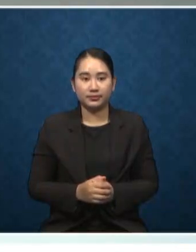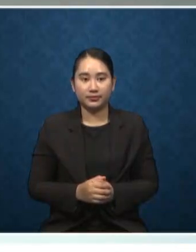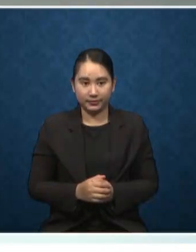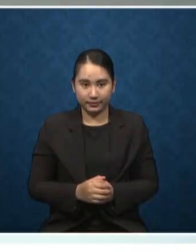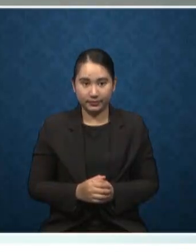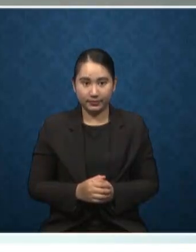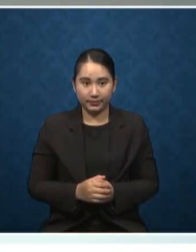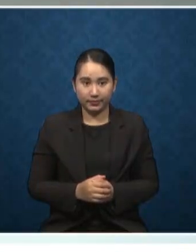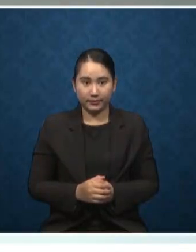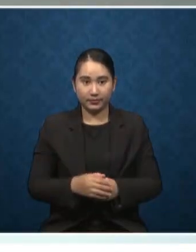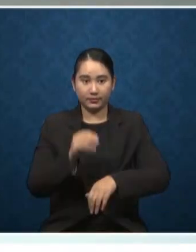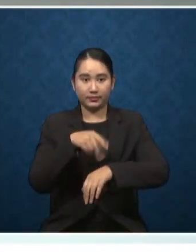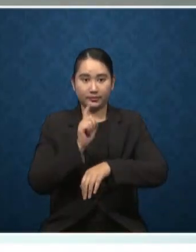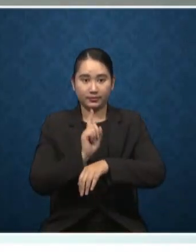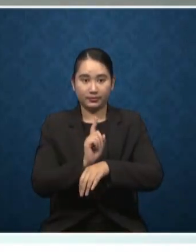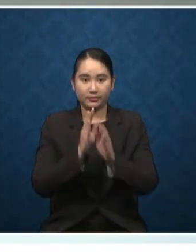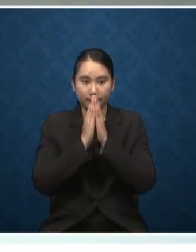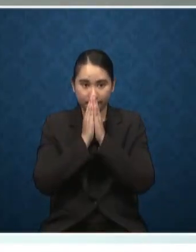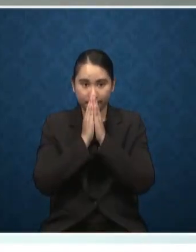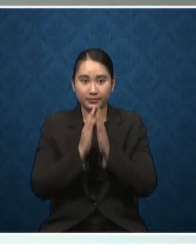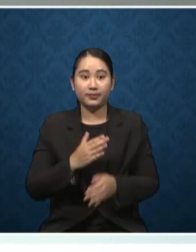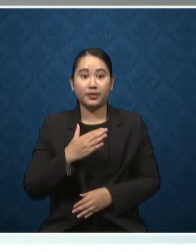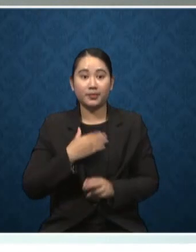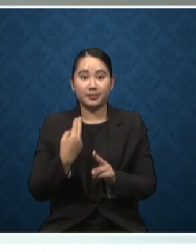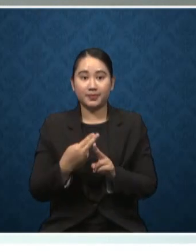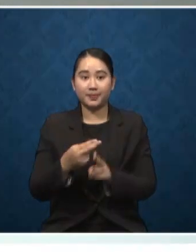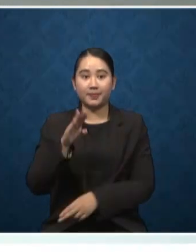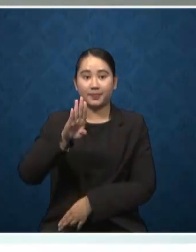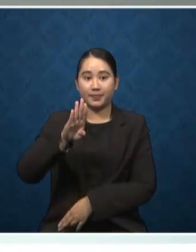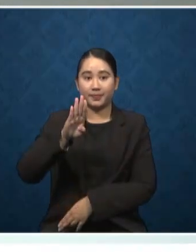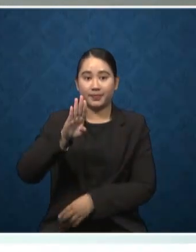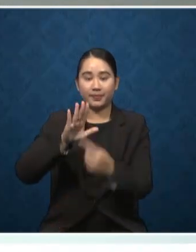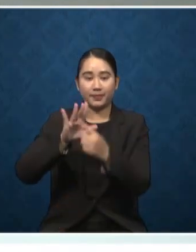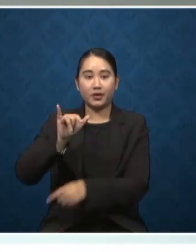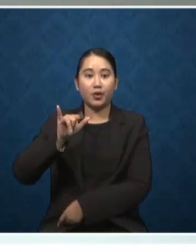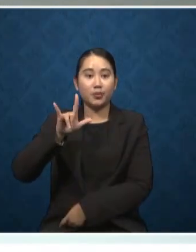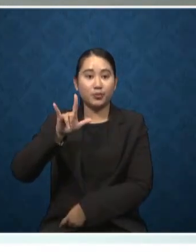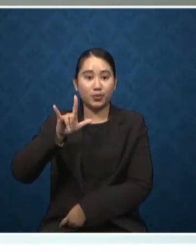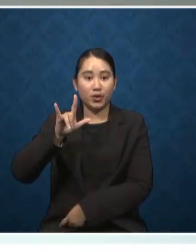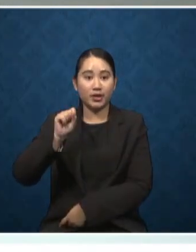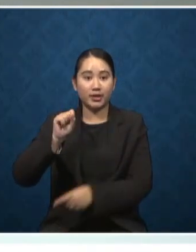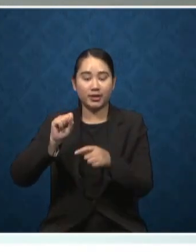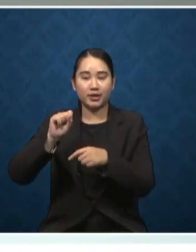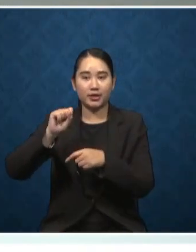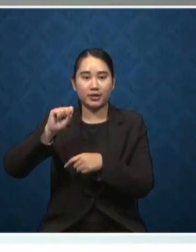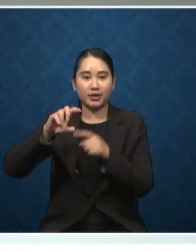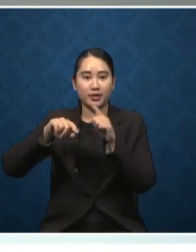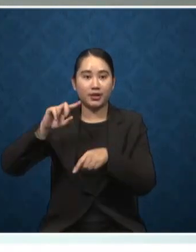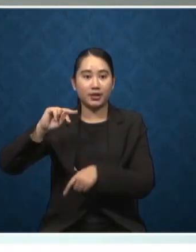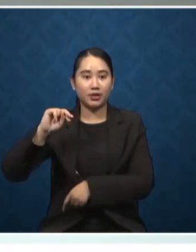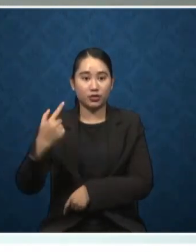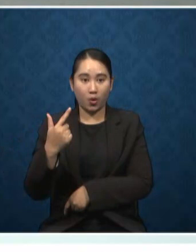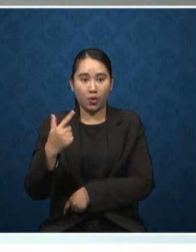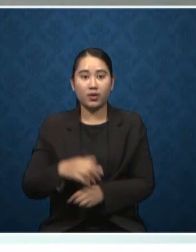กเตรียนท่านประทานวุธิสภาที่กระรบผมบุญส่งใครเกศ จะมาชิวุธิสภาในฐานะประทานอนุ